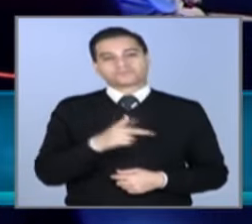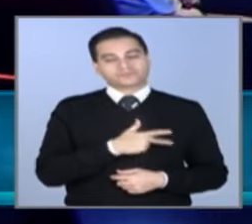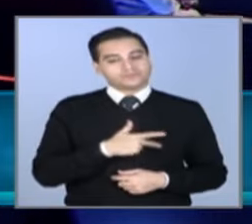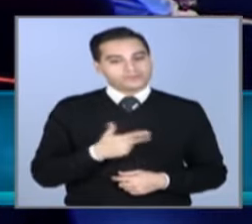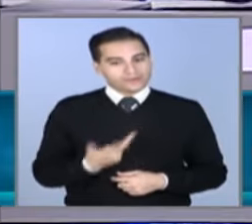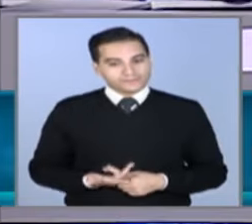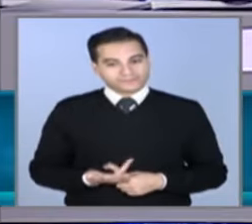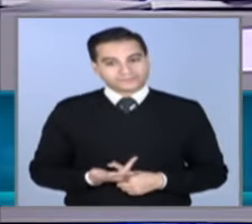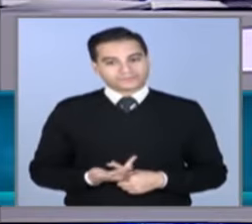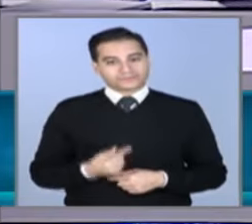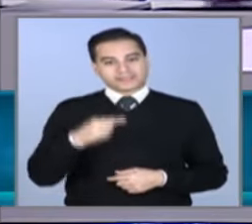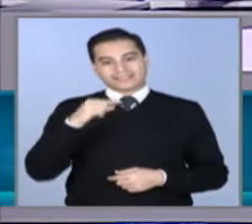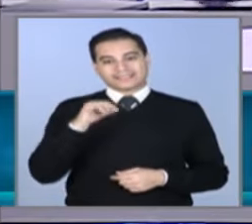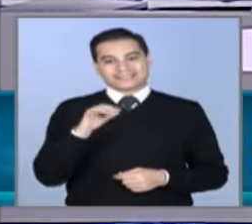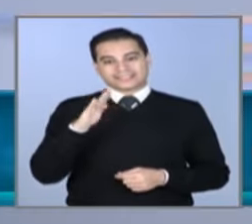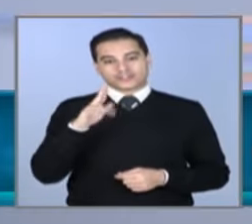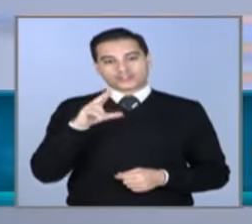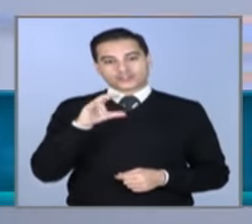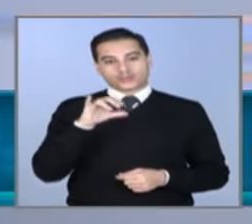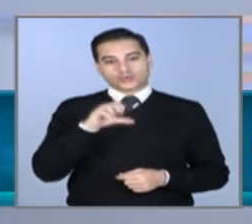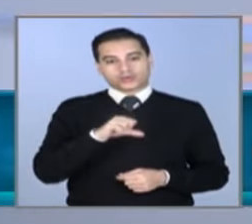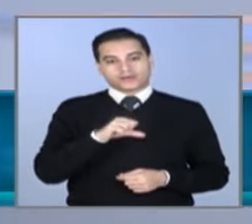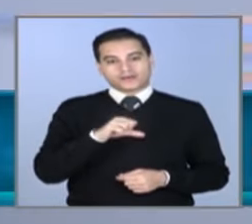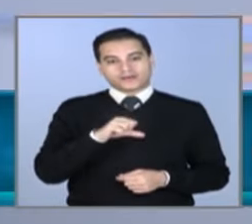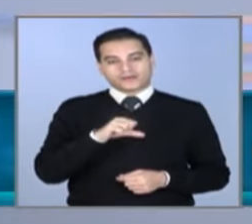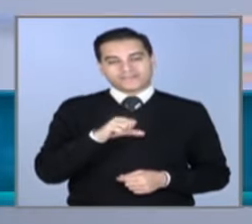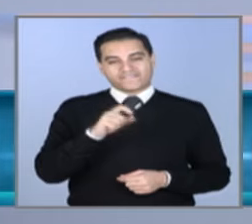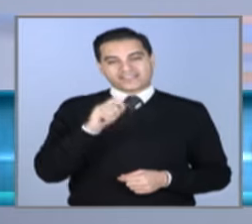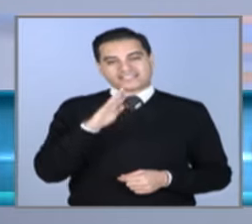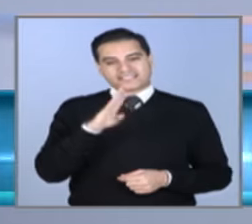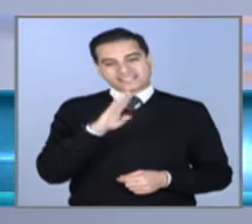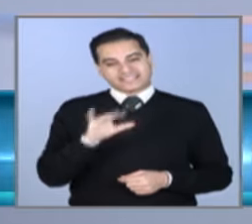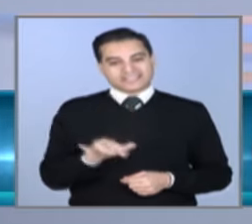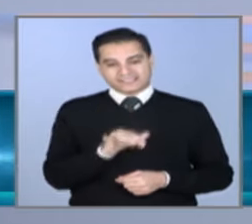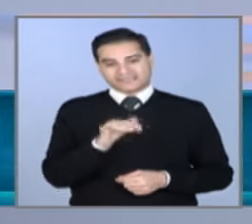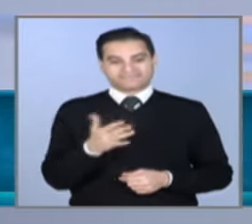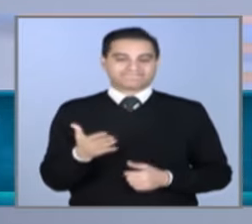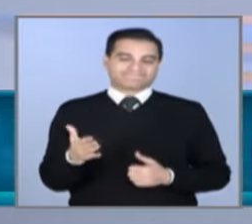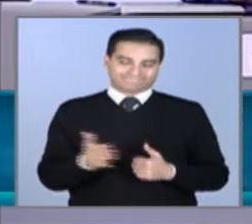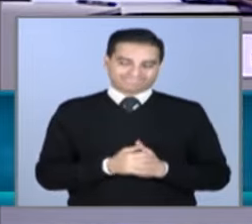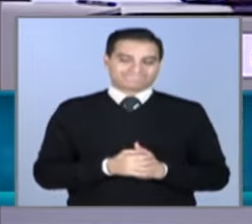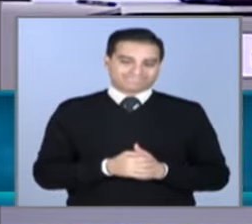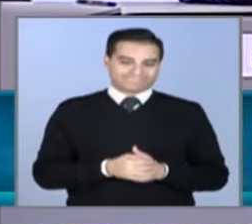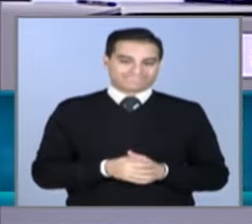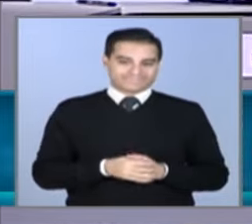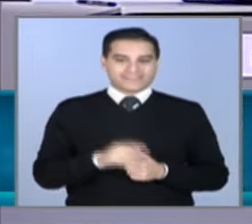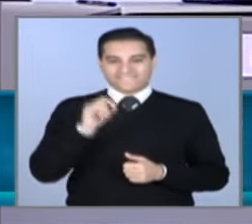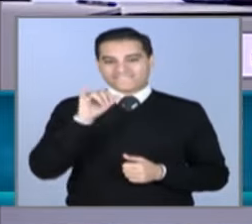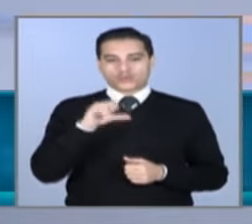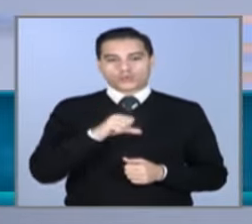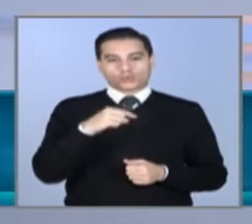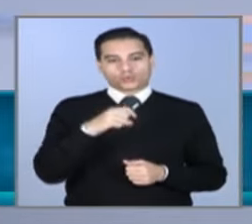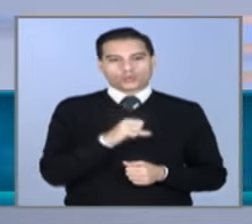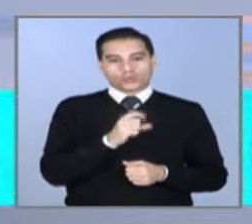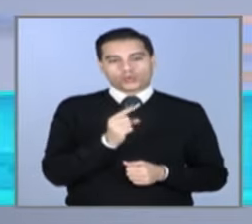مين يا منة؟ دوستويفسكي. بالظبط كده، فيودور دوستويفسكي. هارد لك يا منة، هي فرقت